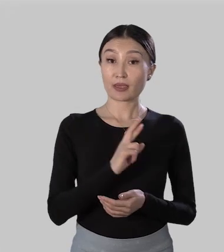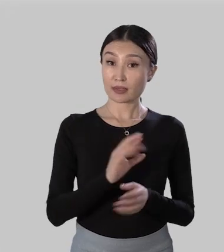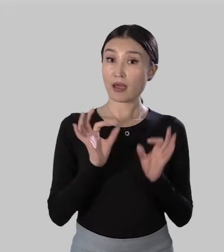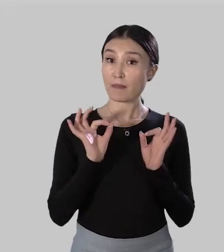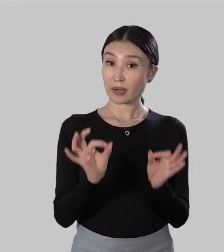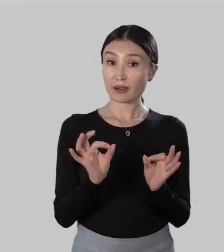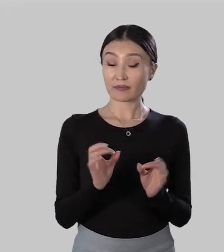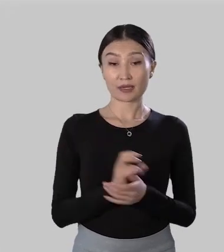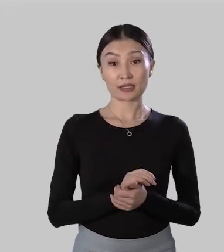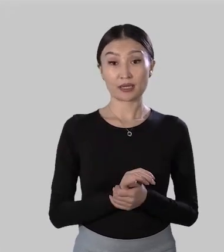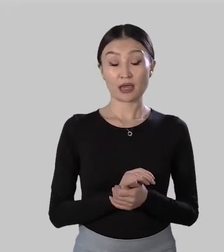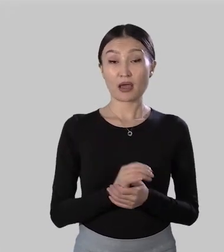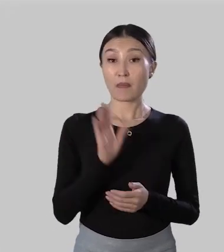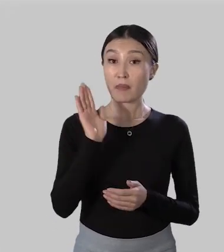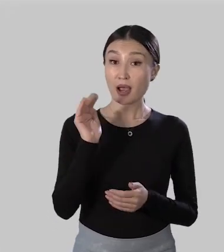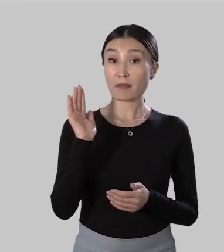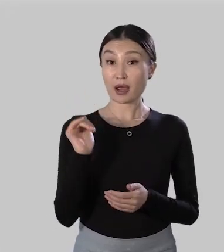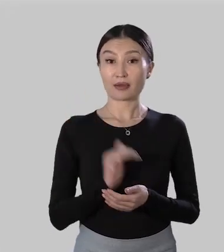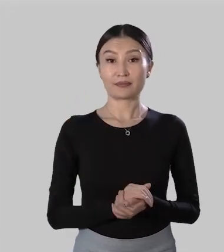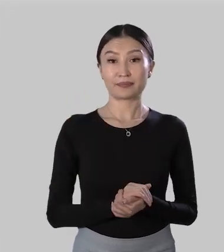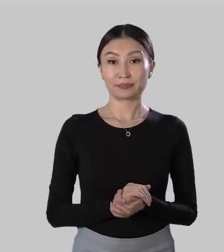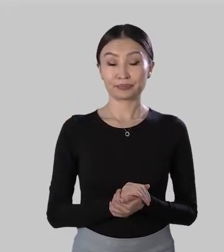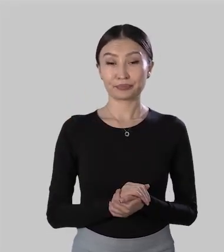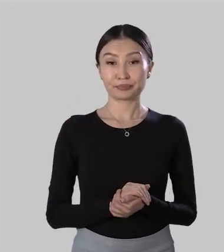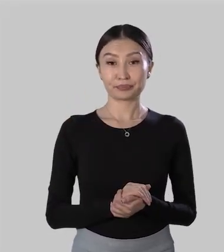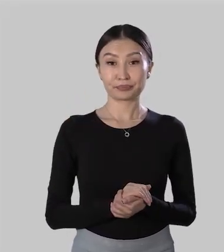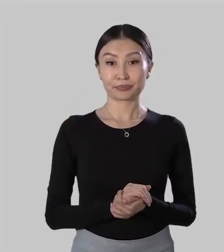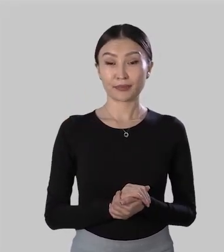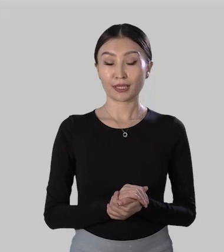Я же прав, не правда ли? Пока-пока, Эрнис.